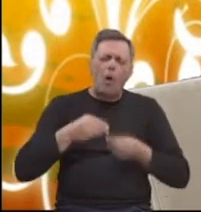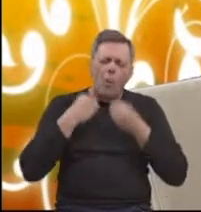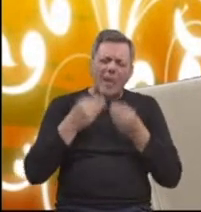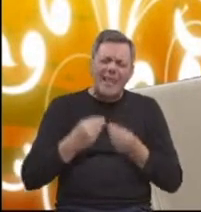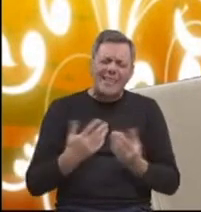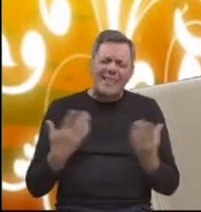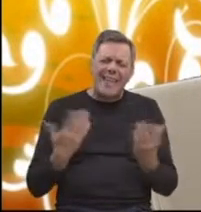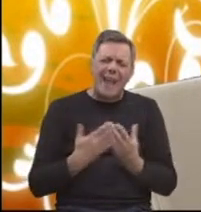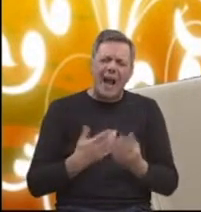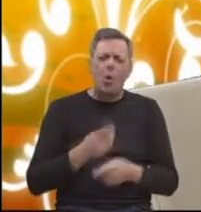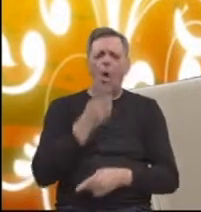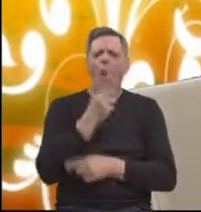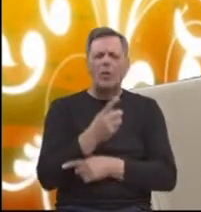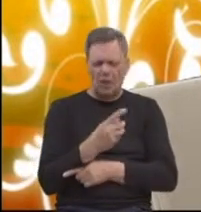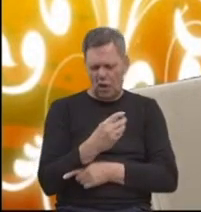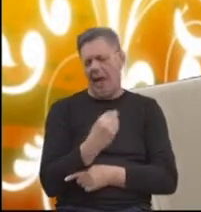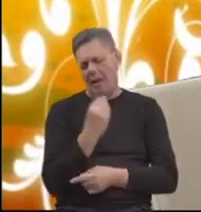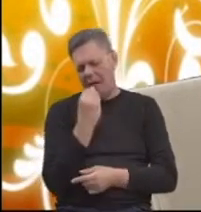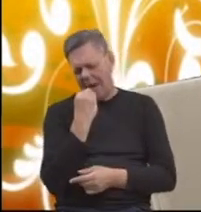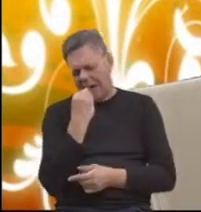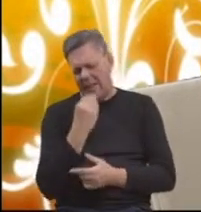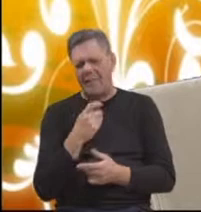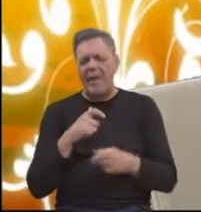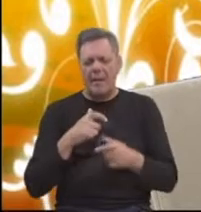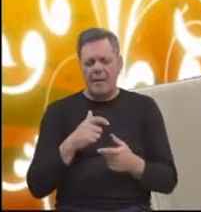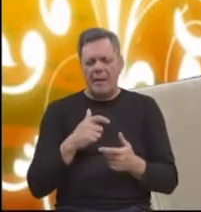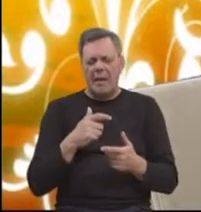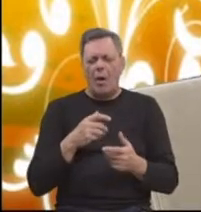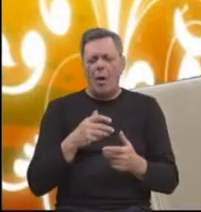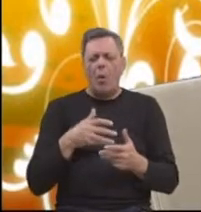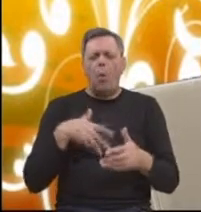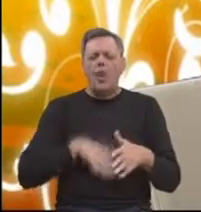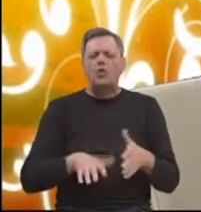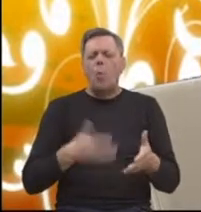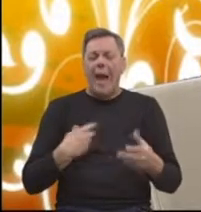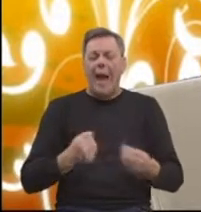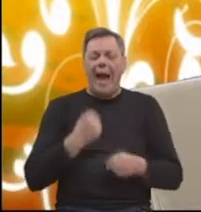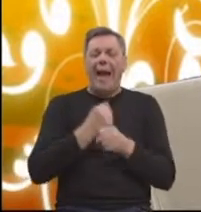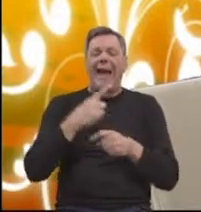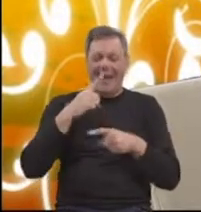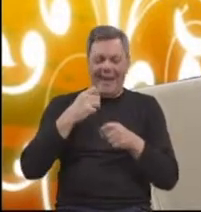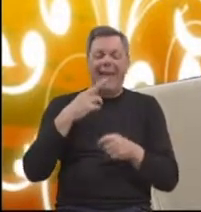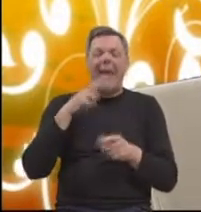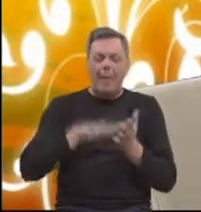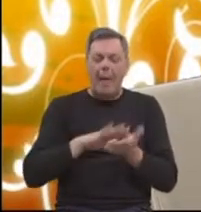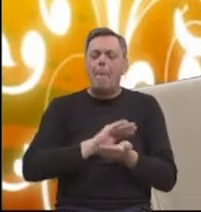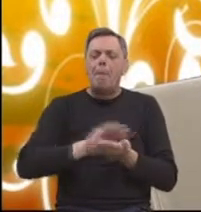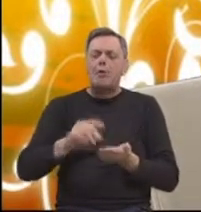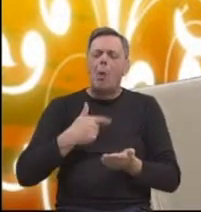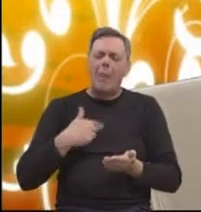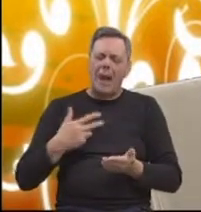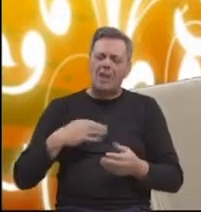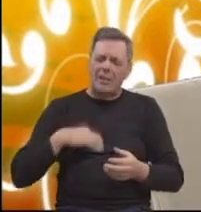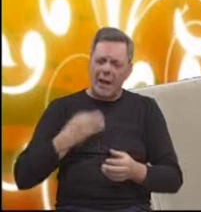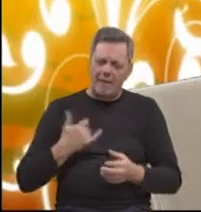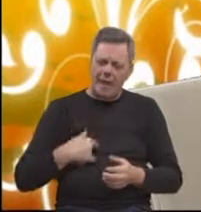koji način određeni nutrijenti, odnosno hranjive tvari, utječu na ekspresiju gena, posljedično na naše zdravlje. Danas se